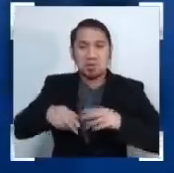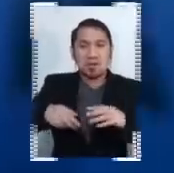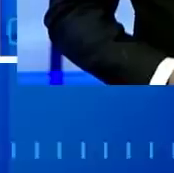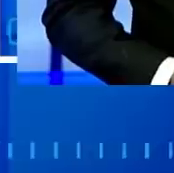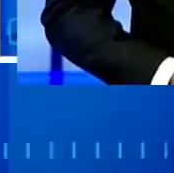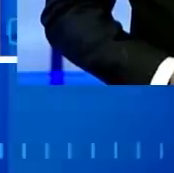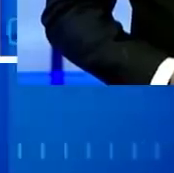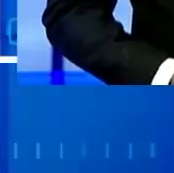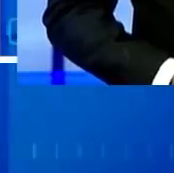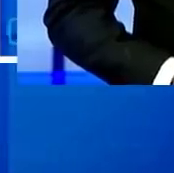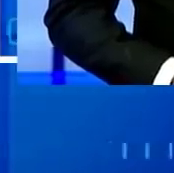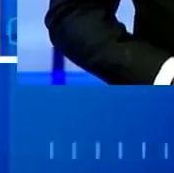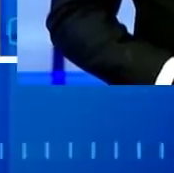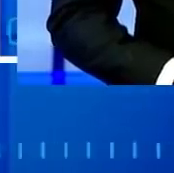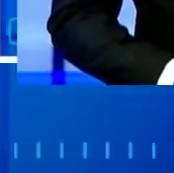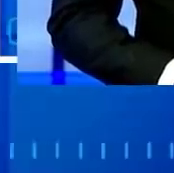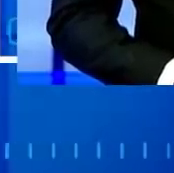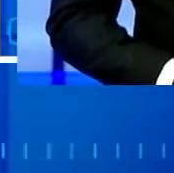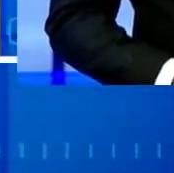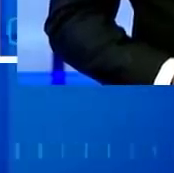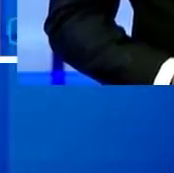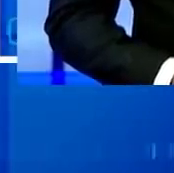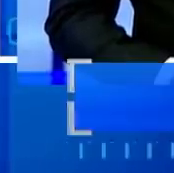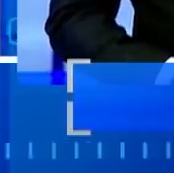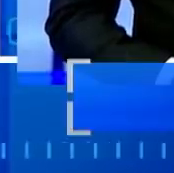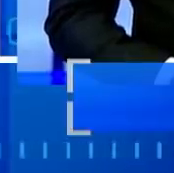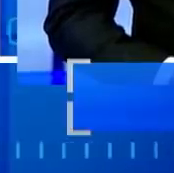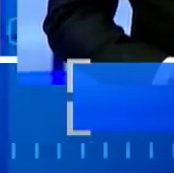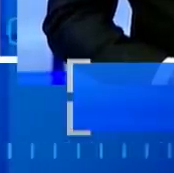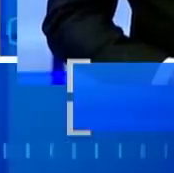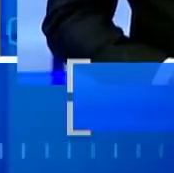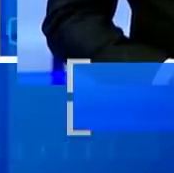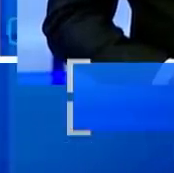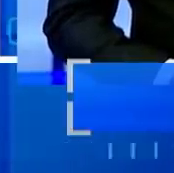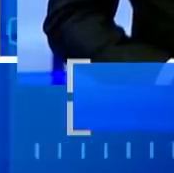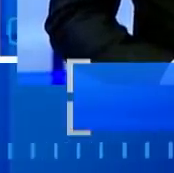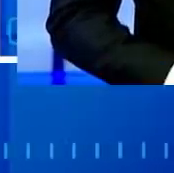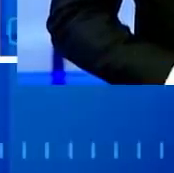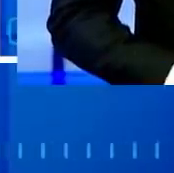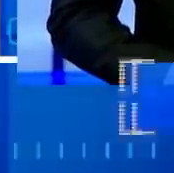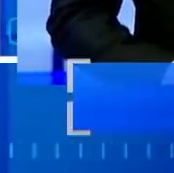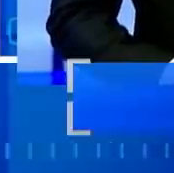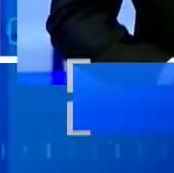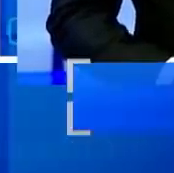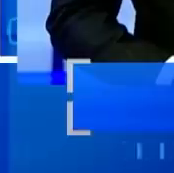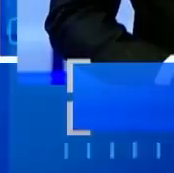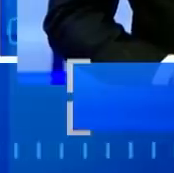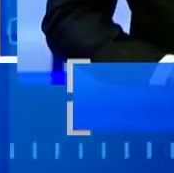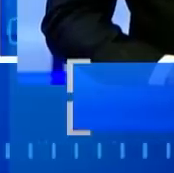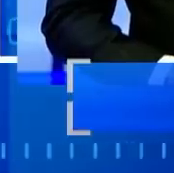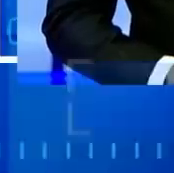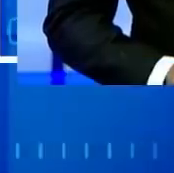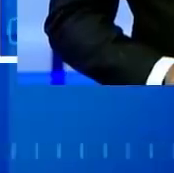pageant. At kaya ng mga balita ating sinaksihan, ako naman Arnold Glavio, ito ang inyong Liga ng Katotohanan. Ako po si P.R.